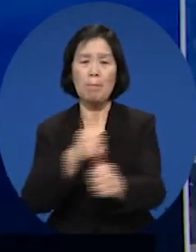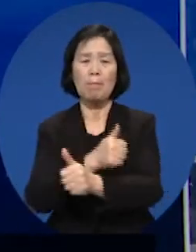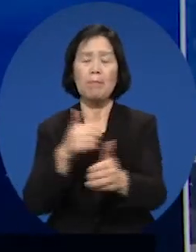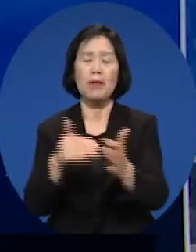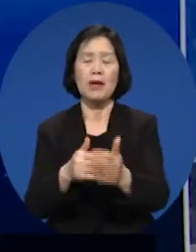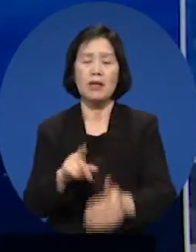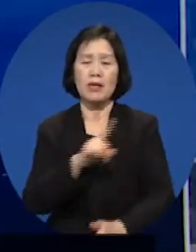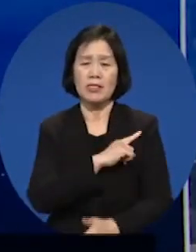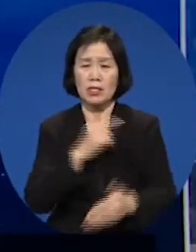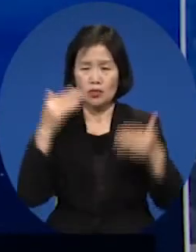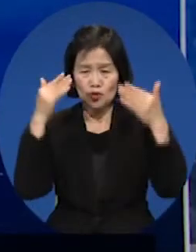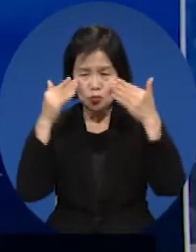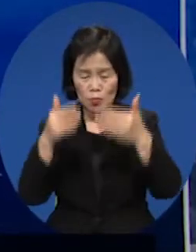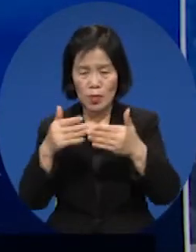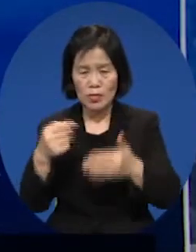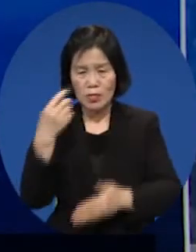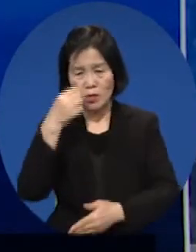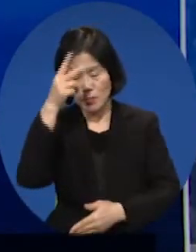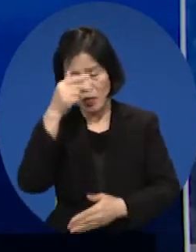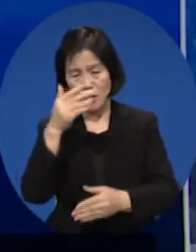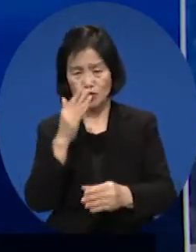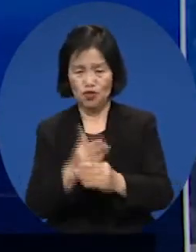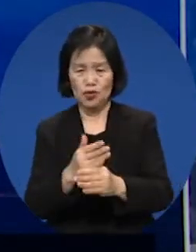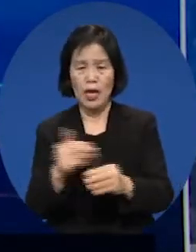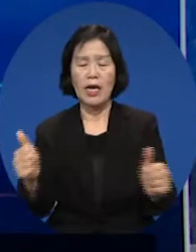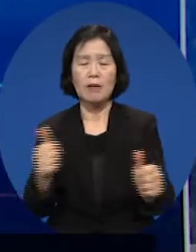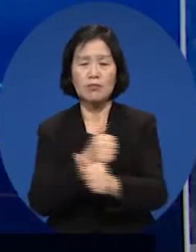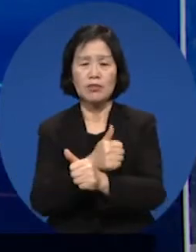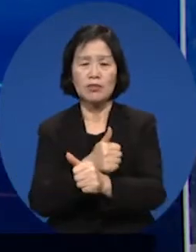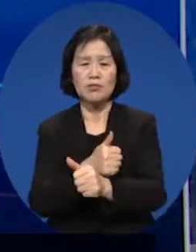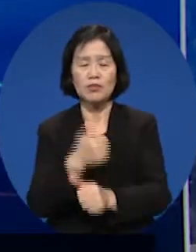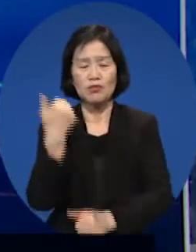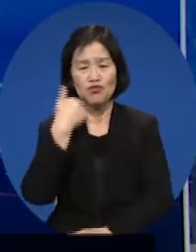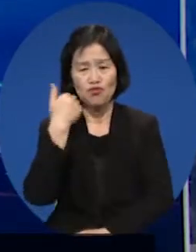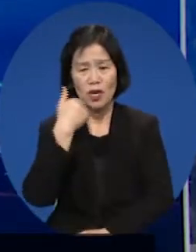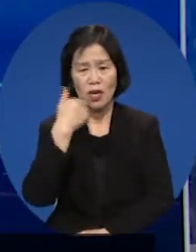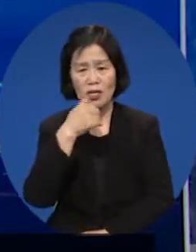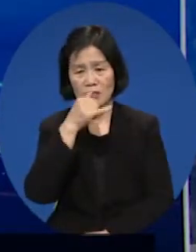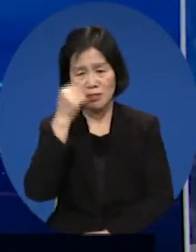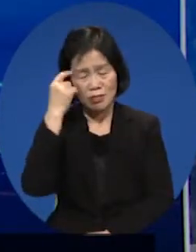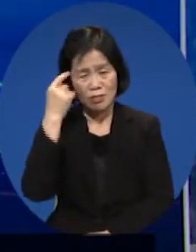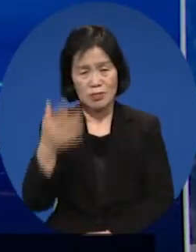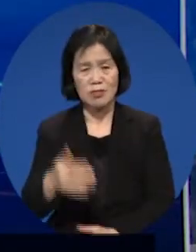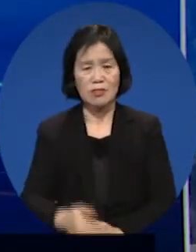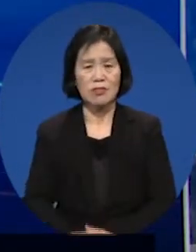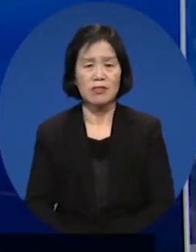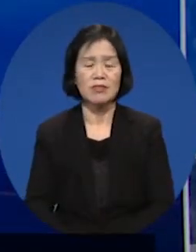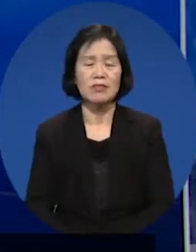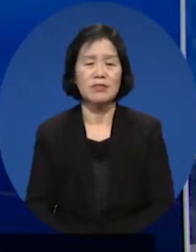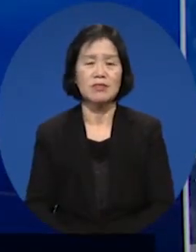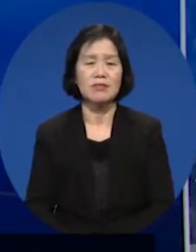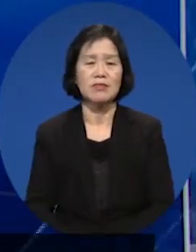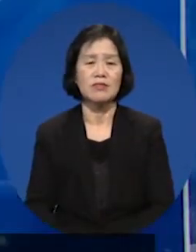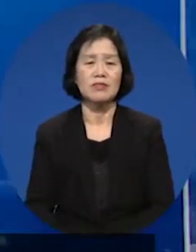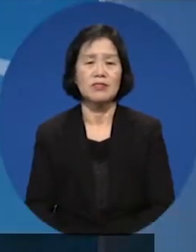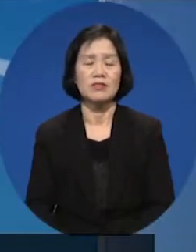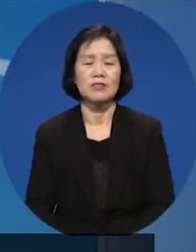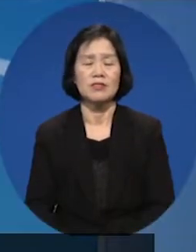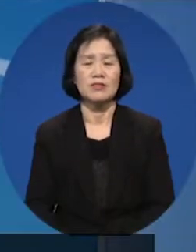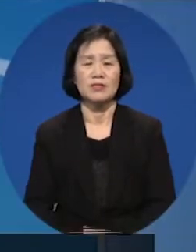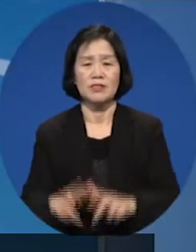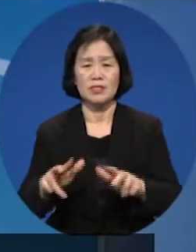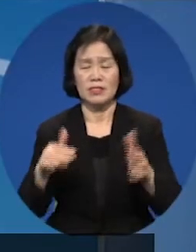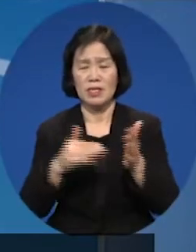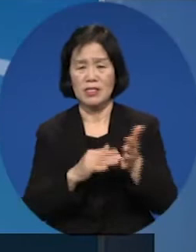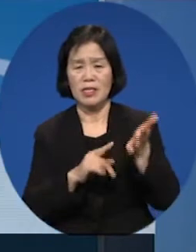가장 주목받는 검찰 중간 간부급 인사 는 또 누가 있었을까요 김병만 어 머 지금까지